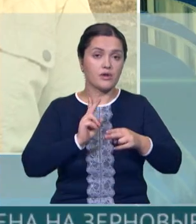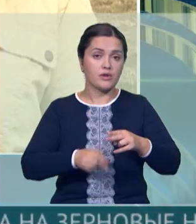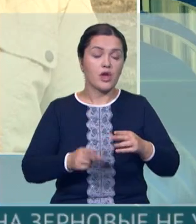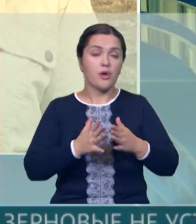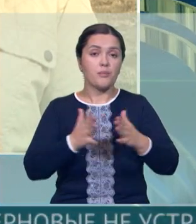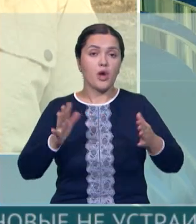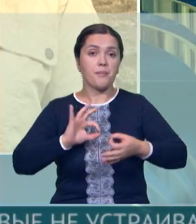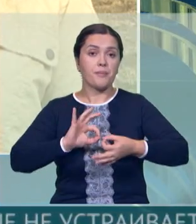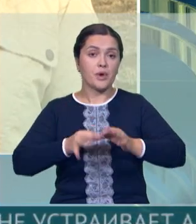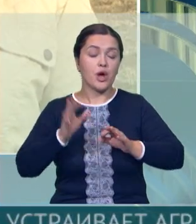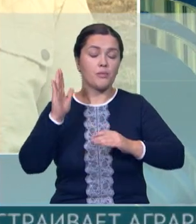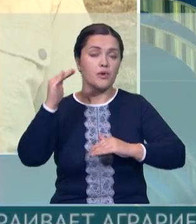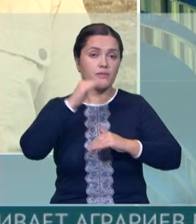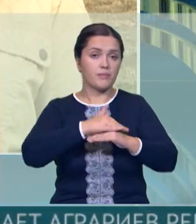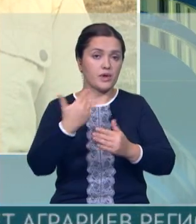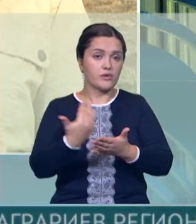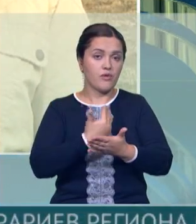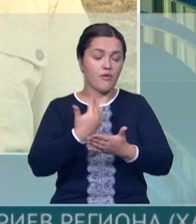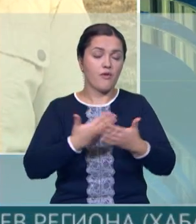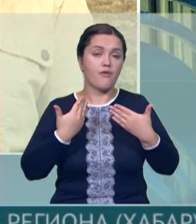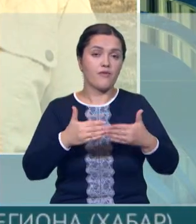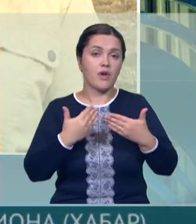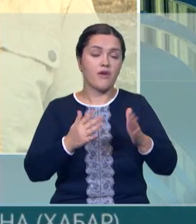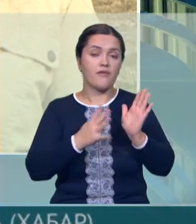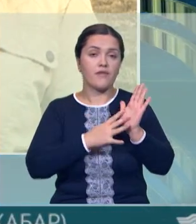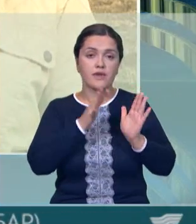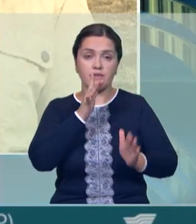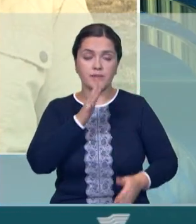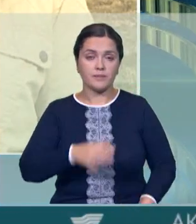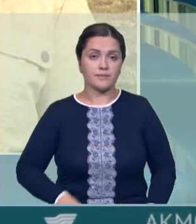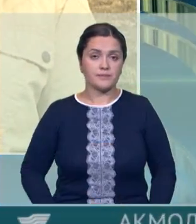Больше подробностей будет в итоговом выпуске новостей в 21 час. Спасибо, Татьяна.